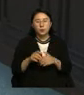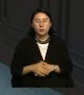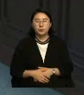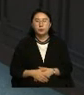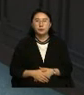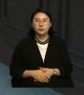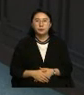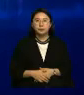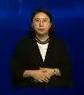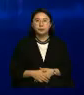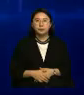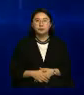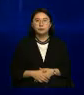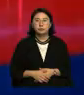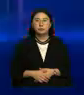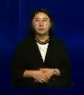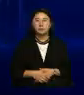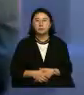기자가 취재했습니다.